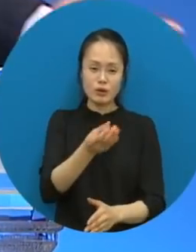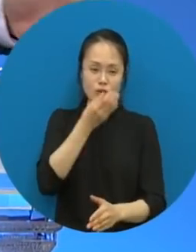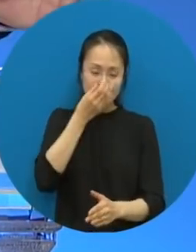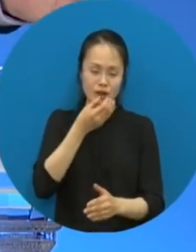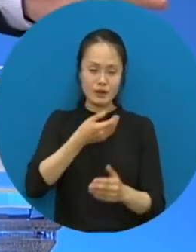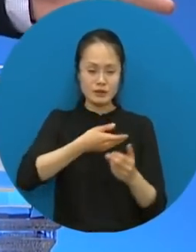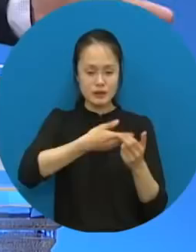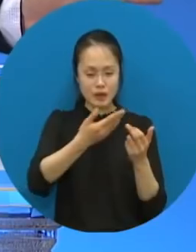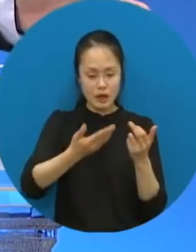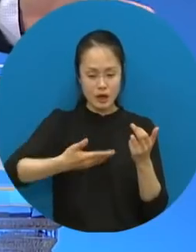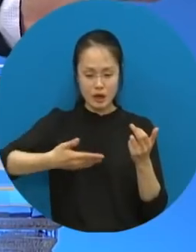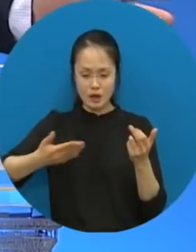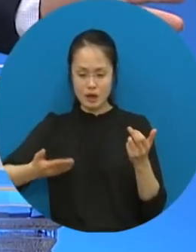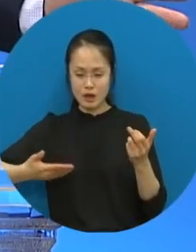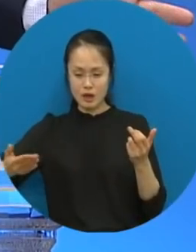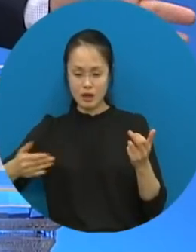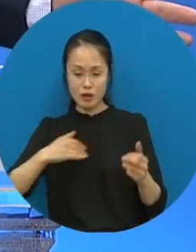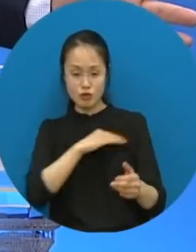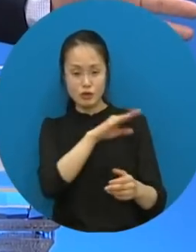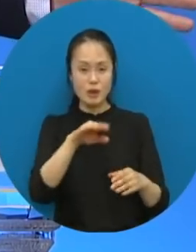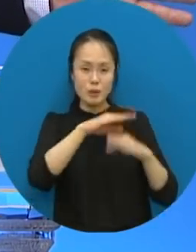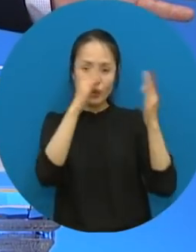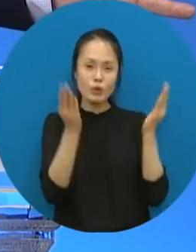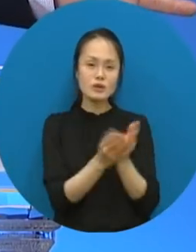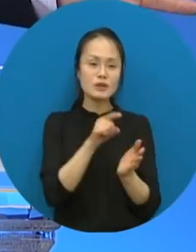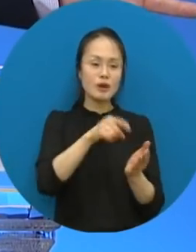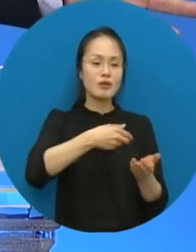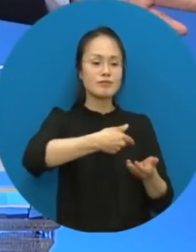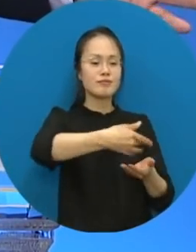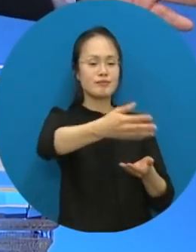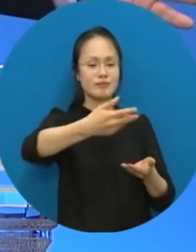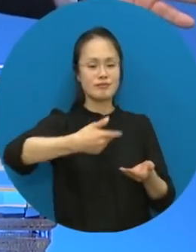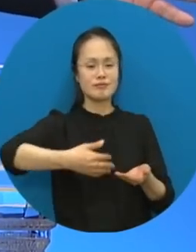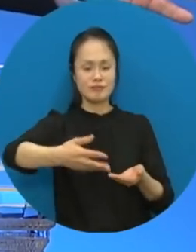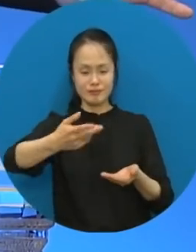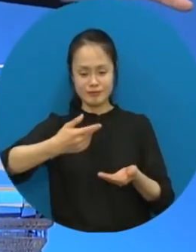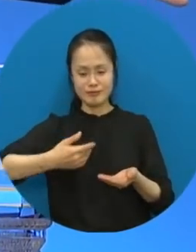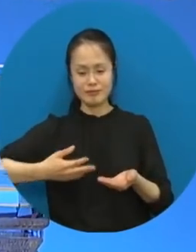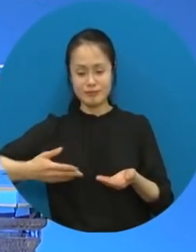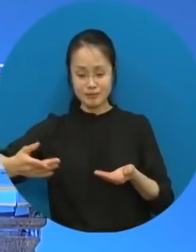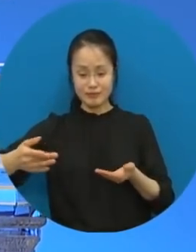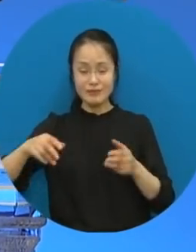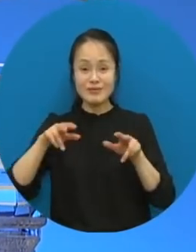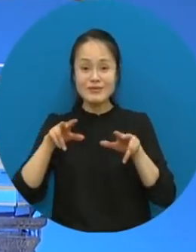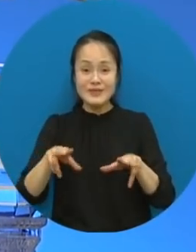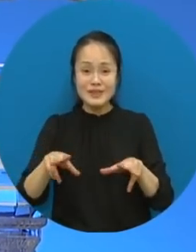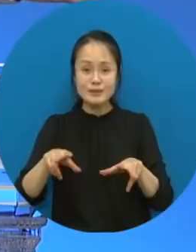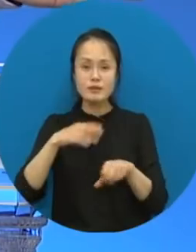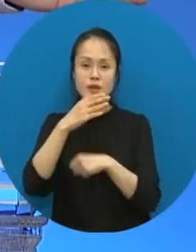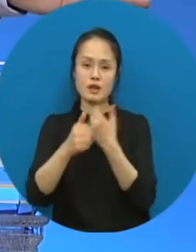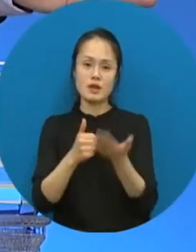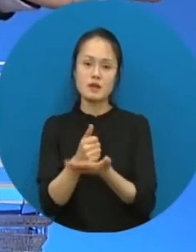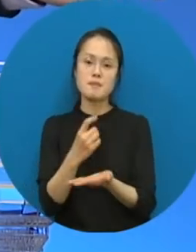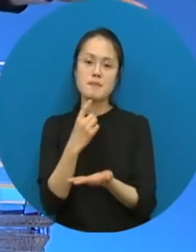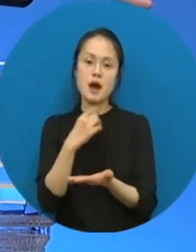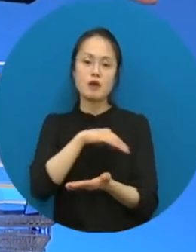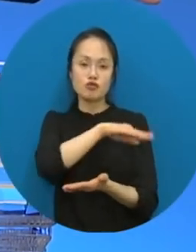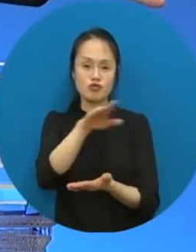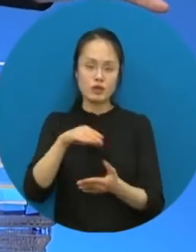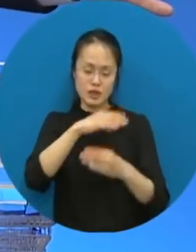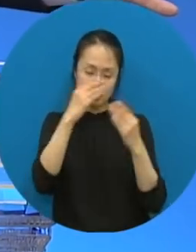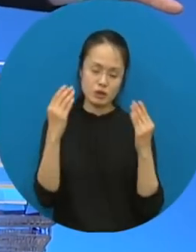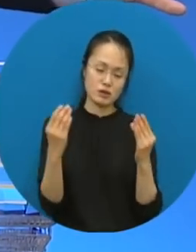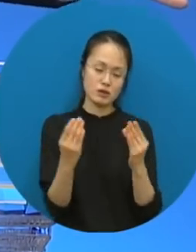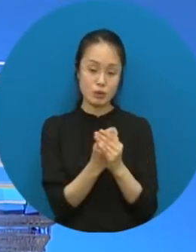떠나보내고 오직 하나님만이 전부가 되어 하나님의 거룩한 불로 타오르는